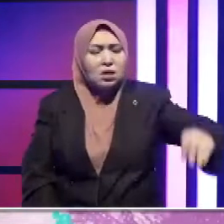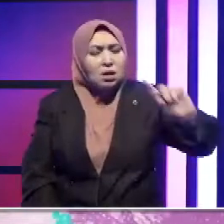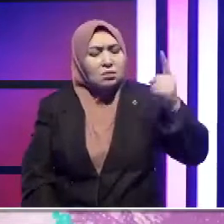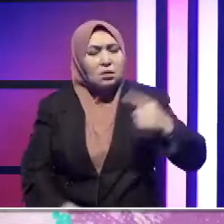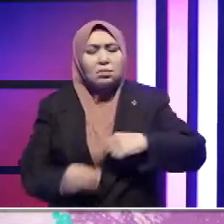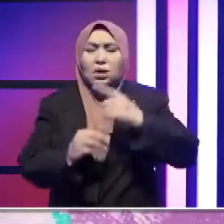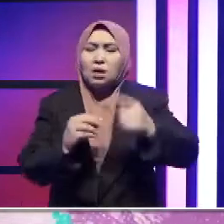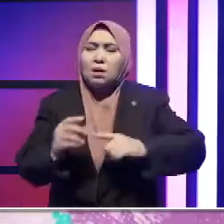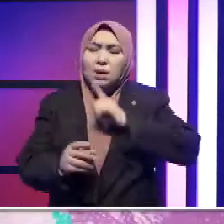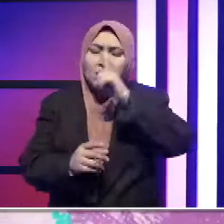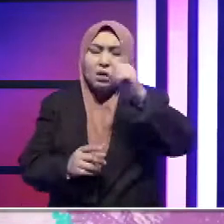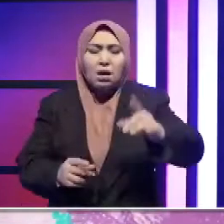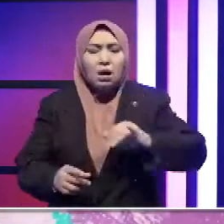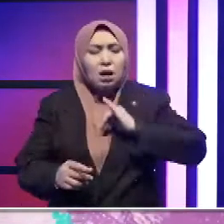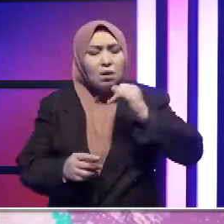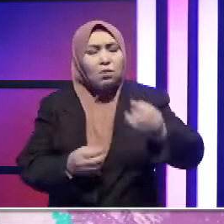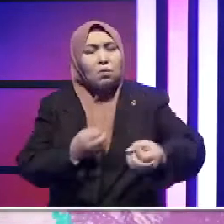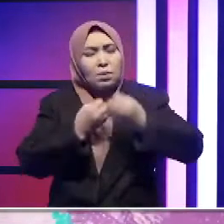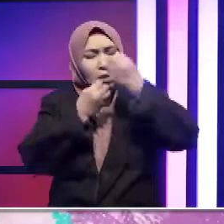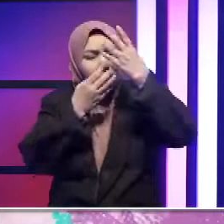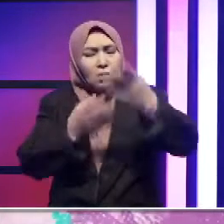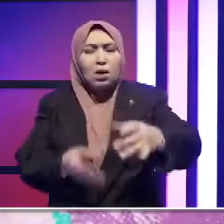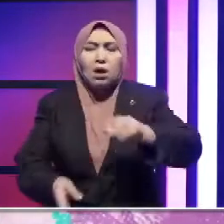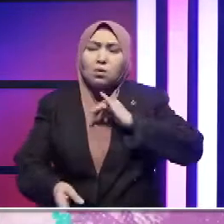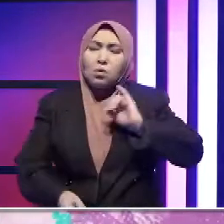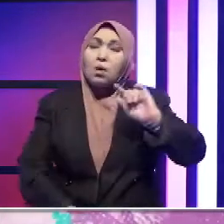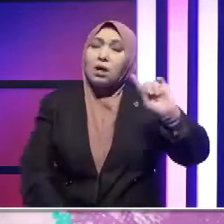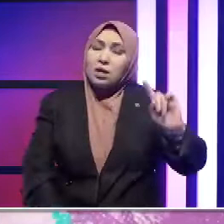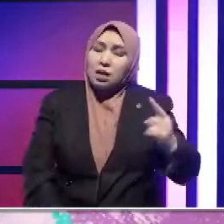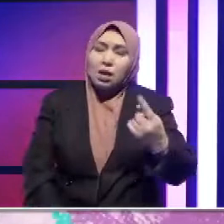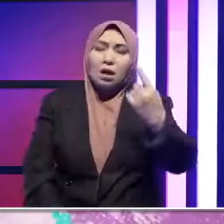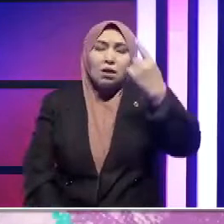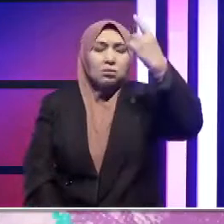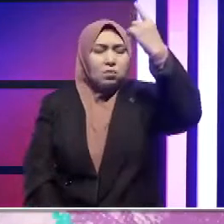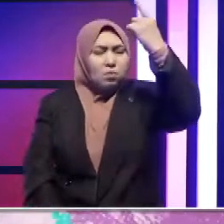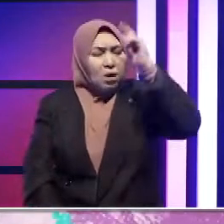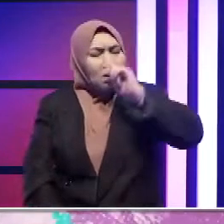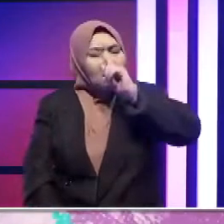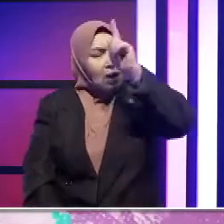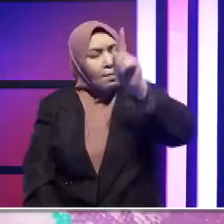قال فالحق والحق اقول